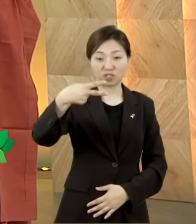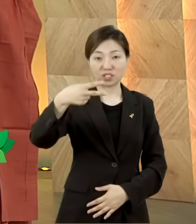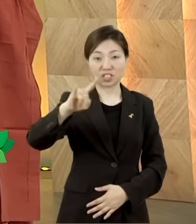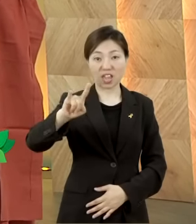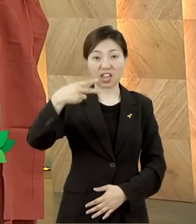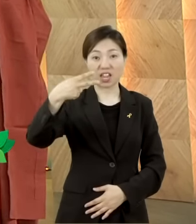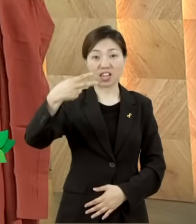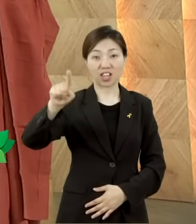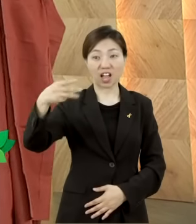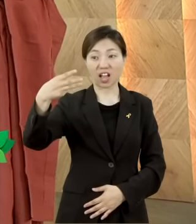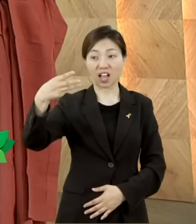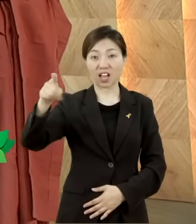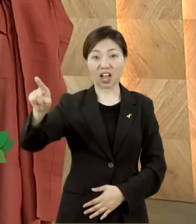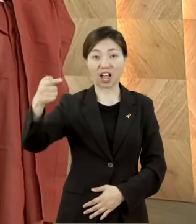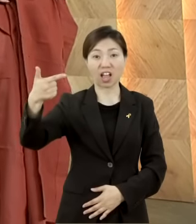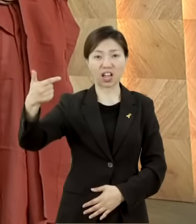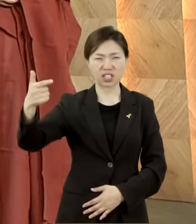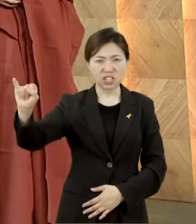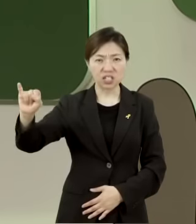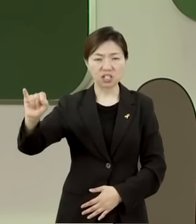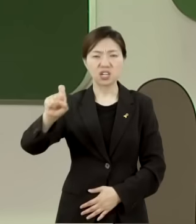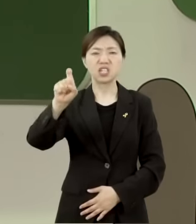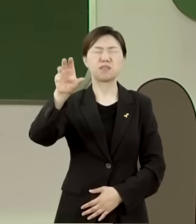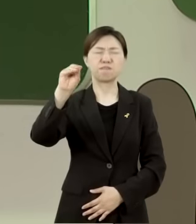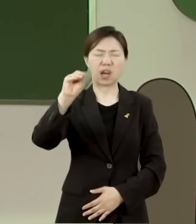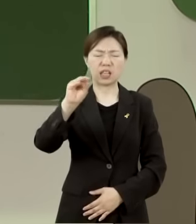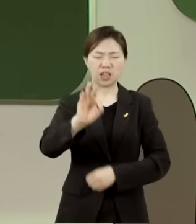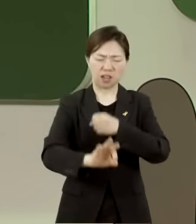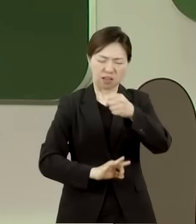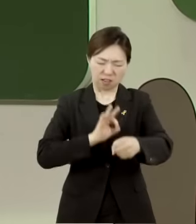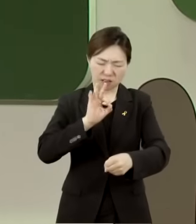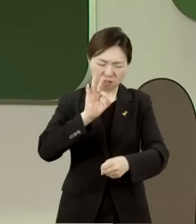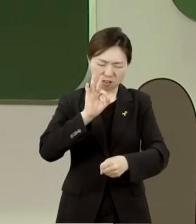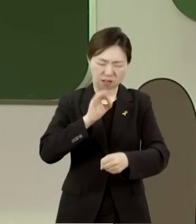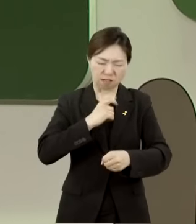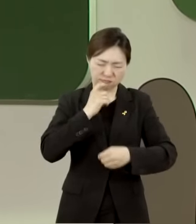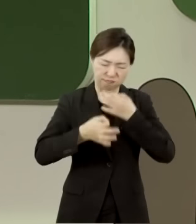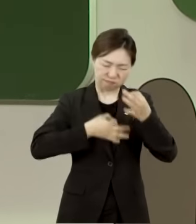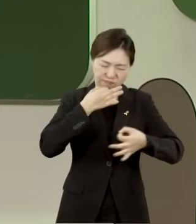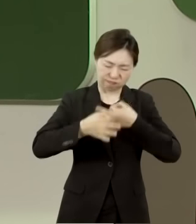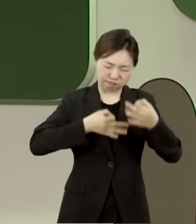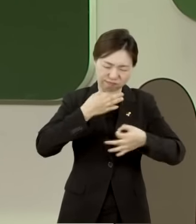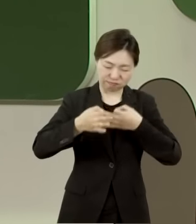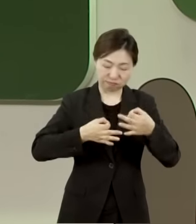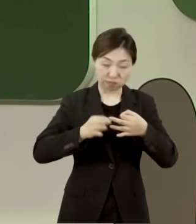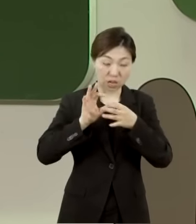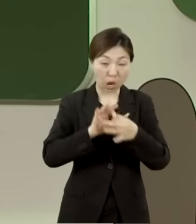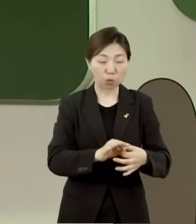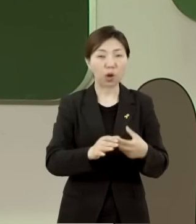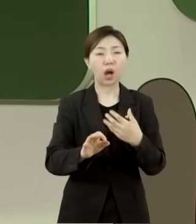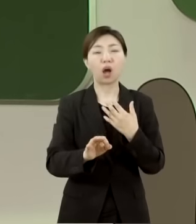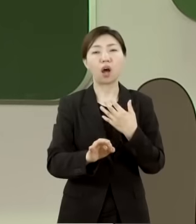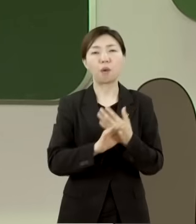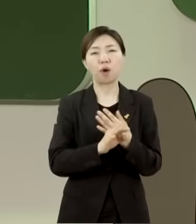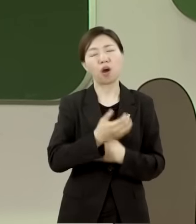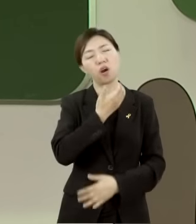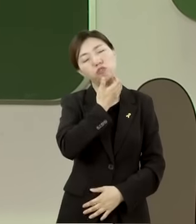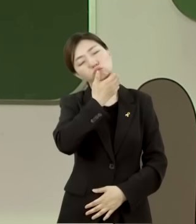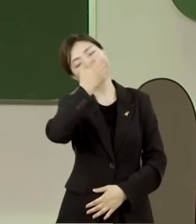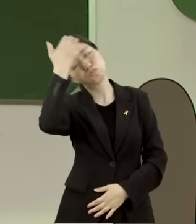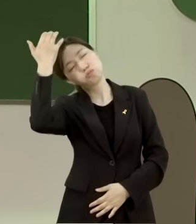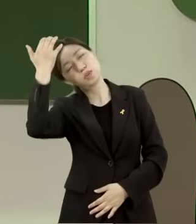독을 하시는데 그 옛날 큰 스님들 말씀이 다 맞아요 그렇게 기도에 몰입하고 몰입하고